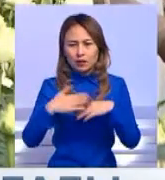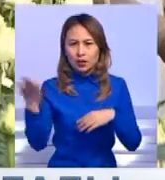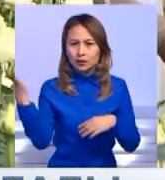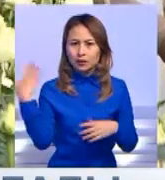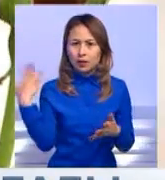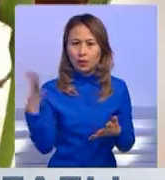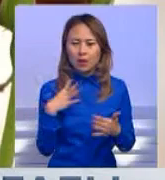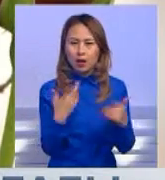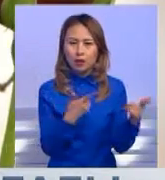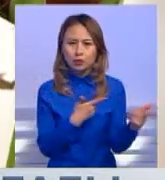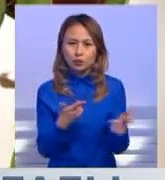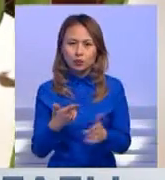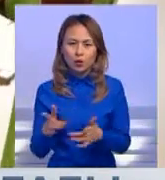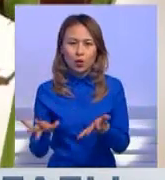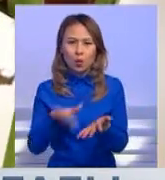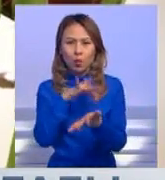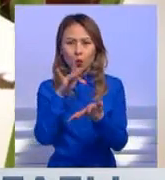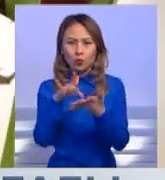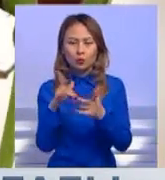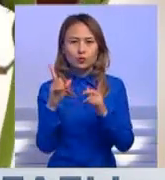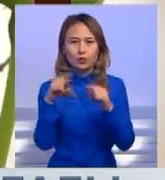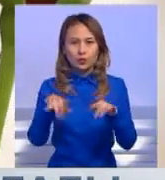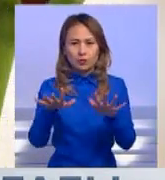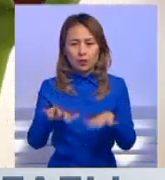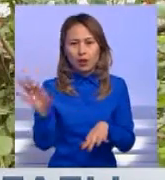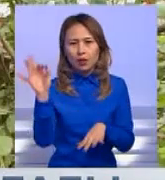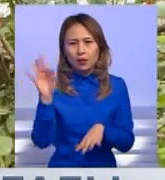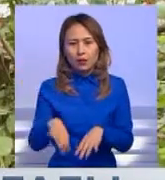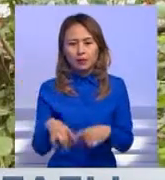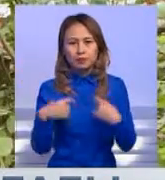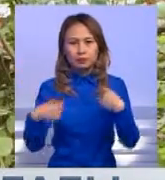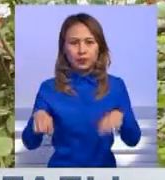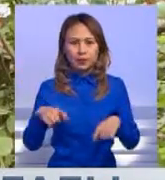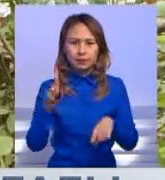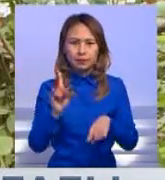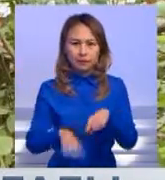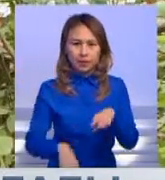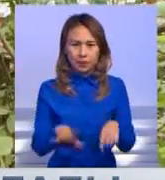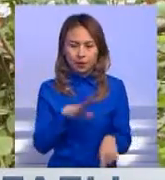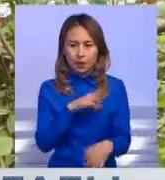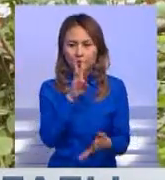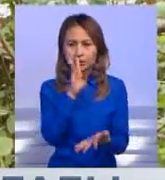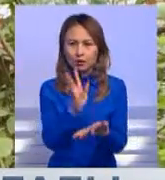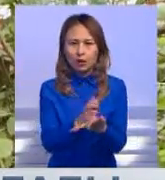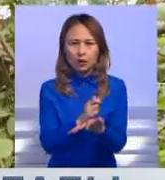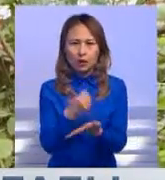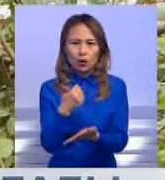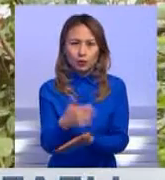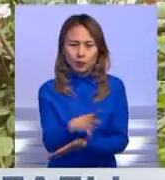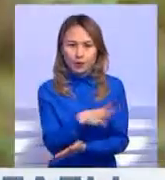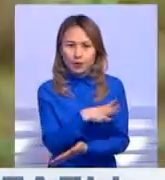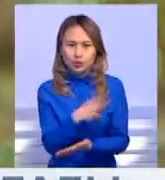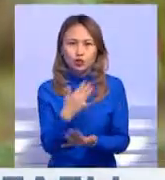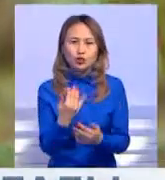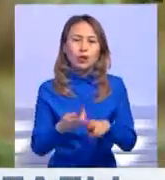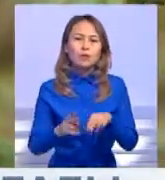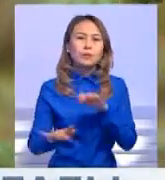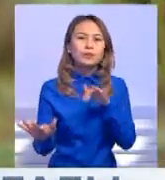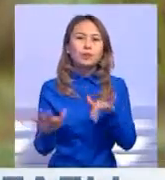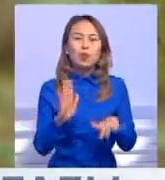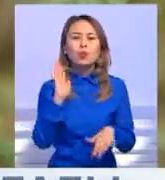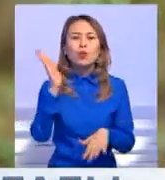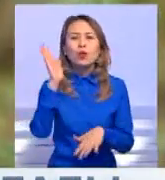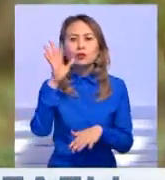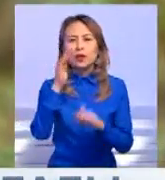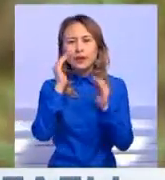гүл дайындалып, оны қалаға жеткізбей ақ аудан ішінде сатып жібергенін айтады. Табысы да мол болды жеке кәсіпкер. Шаруашылық иесі